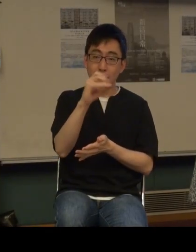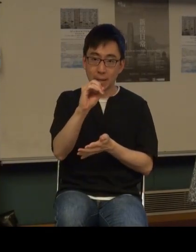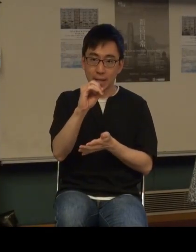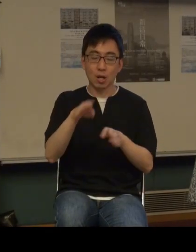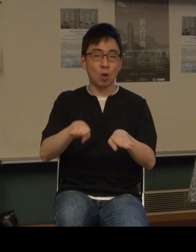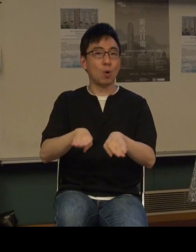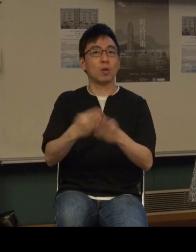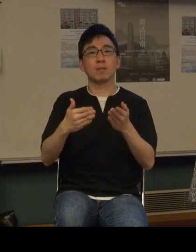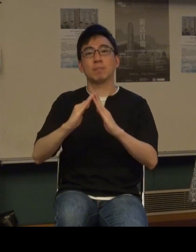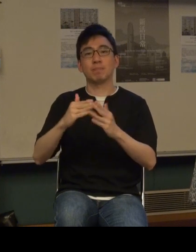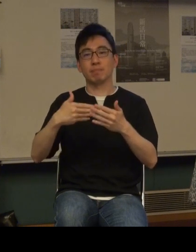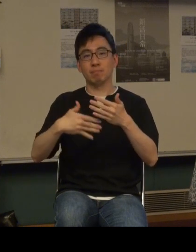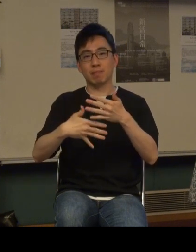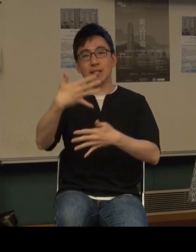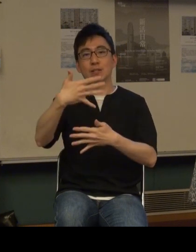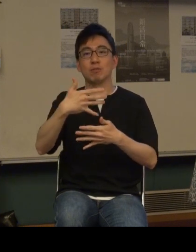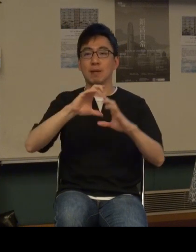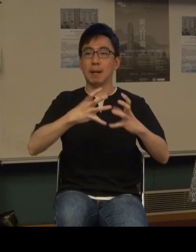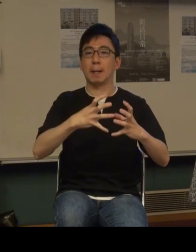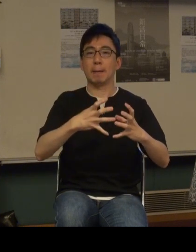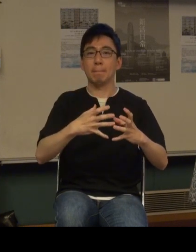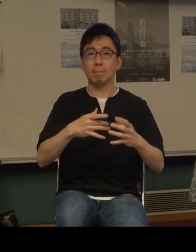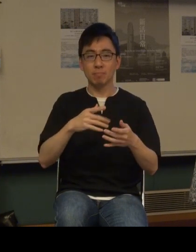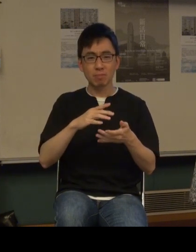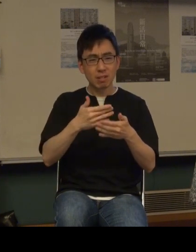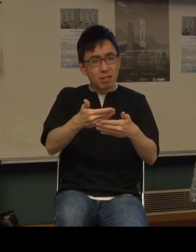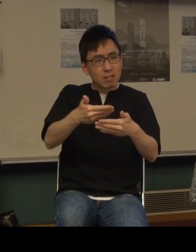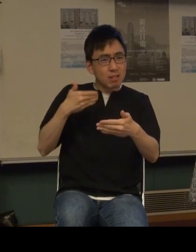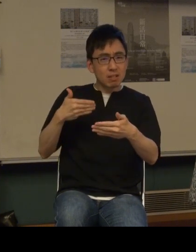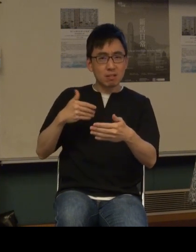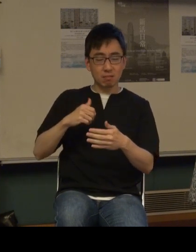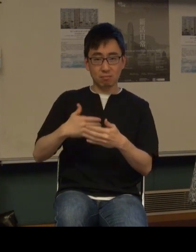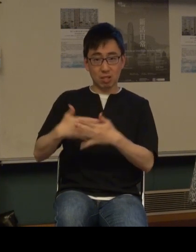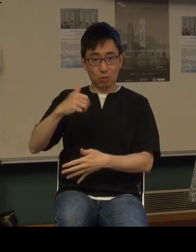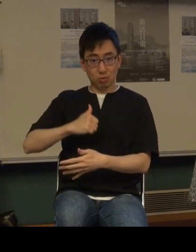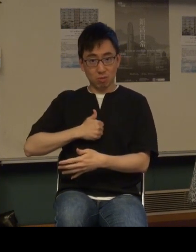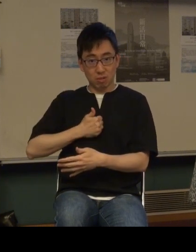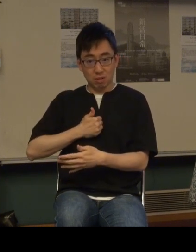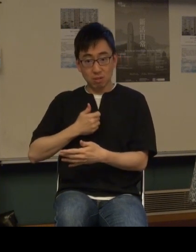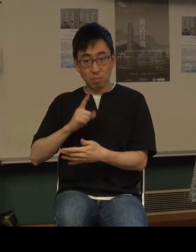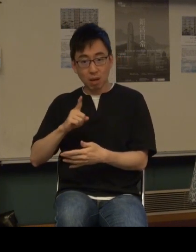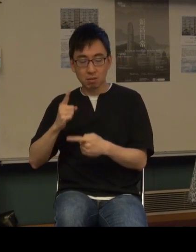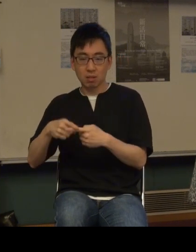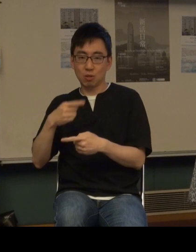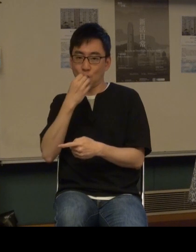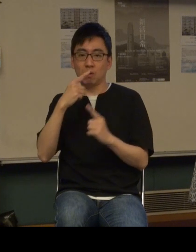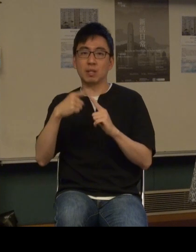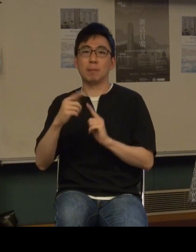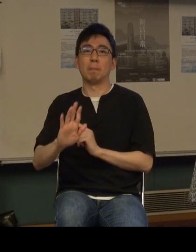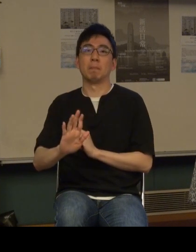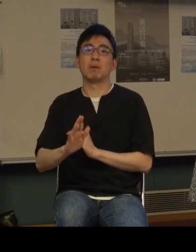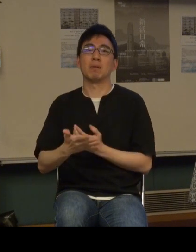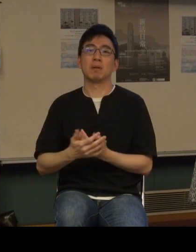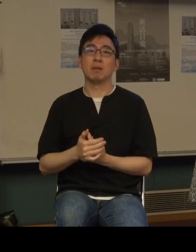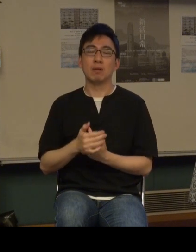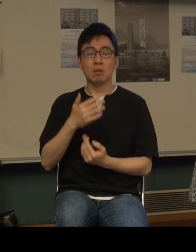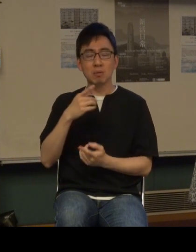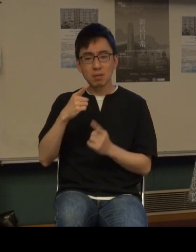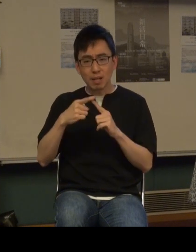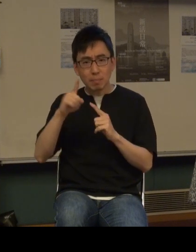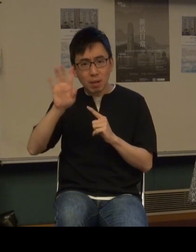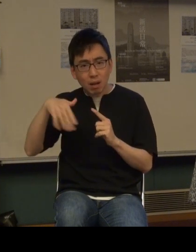前咧，喺香港執業嘅所謂嘅建築師咧，其實全部都唔係即係本地人嚟嘅。佢哋係一啲咩人呢？通常